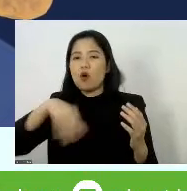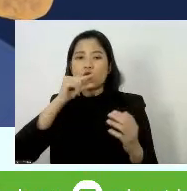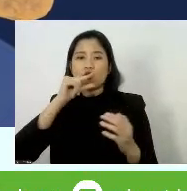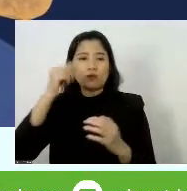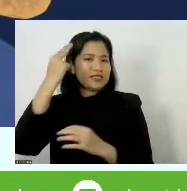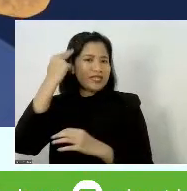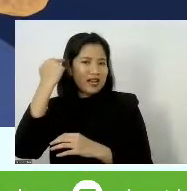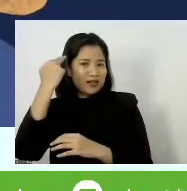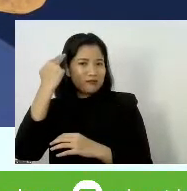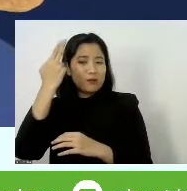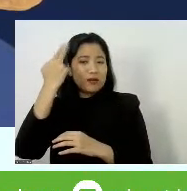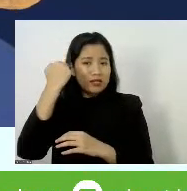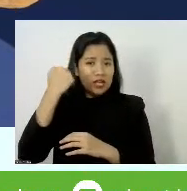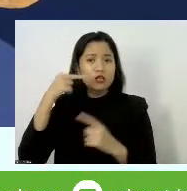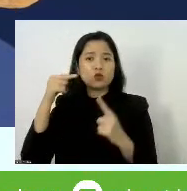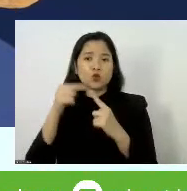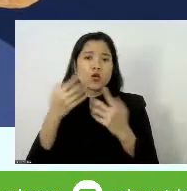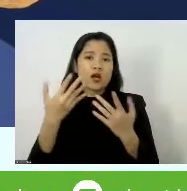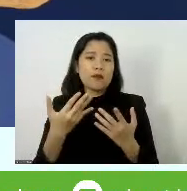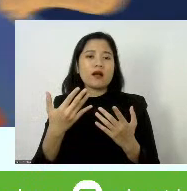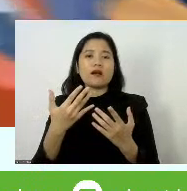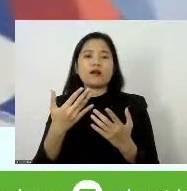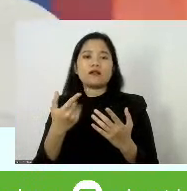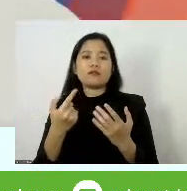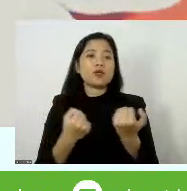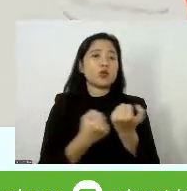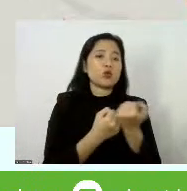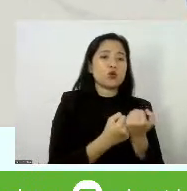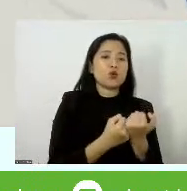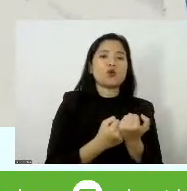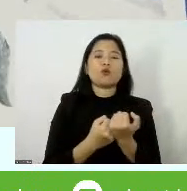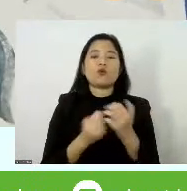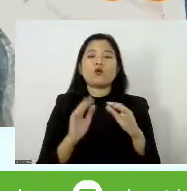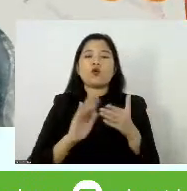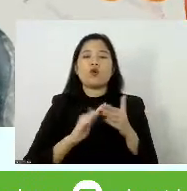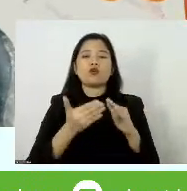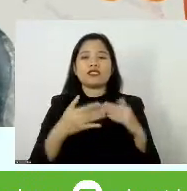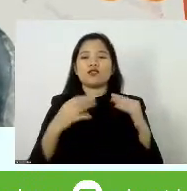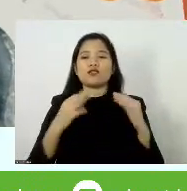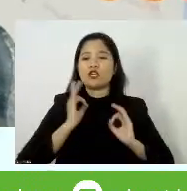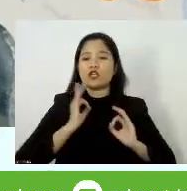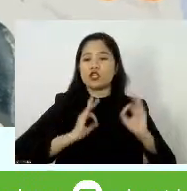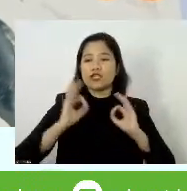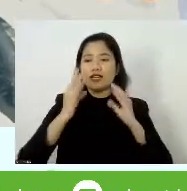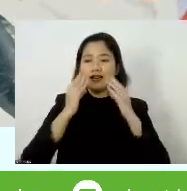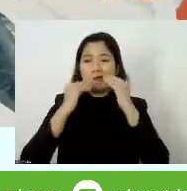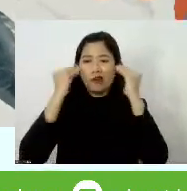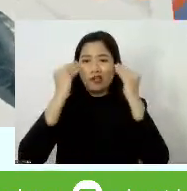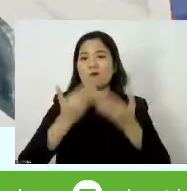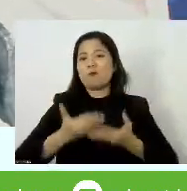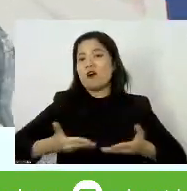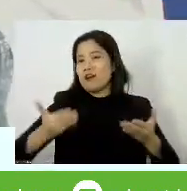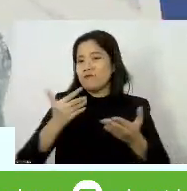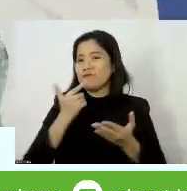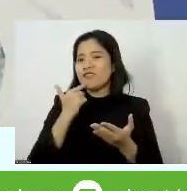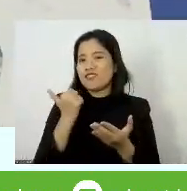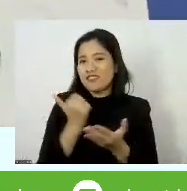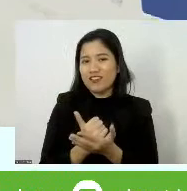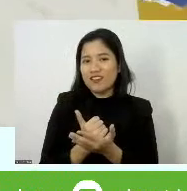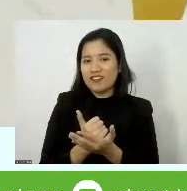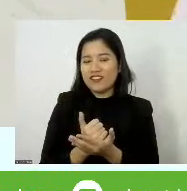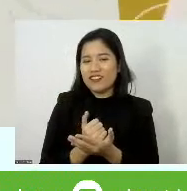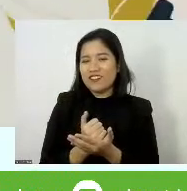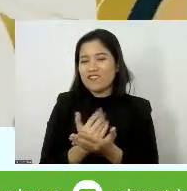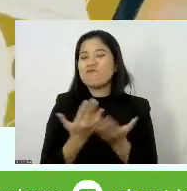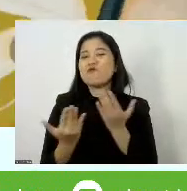pentingnya mendukung komunitas fashion ramah lingkungan baik baik baik harga kurang